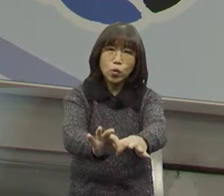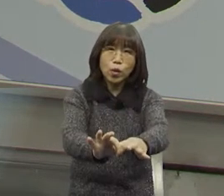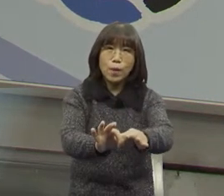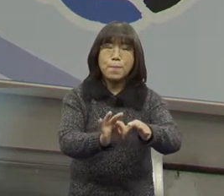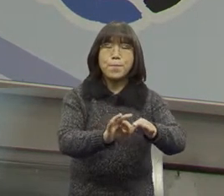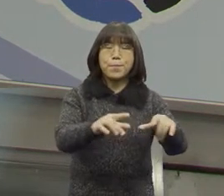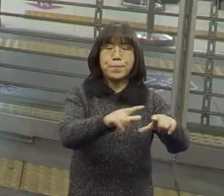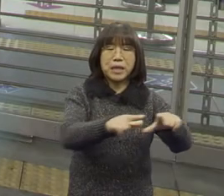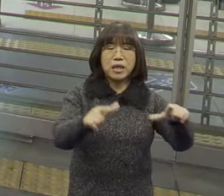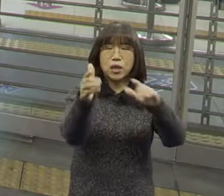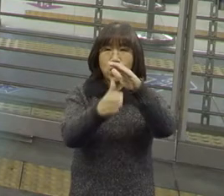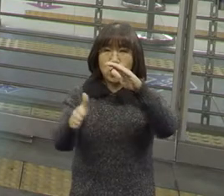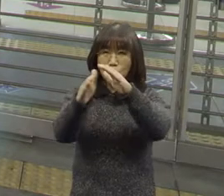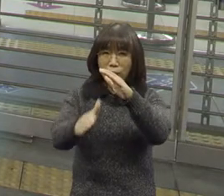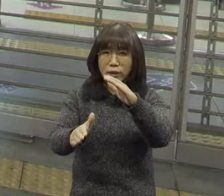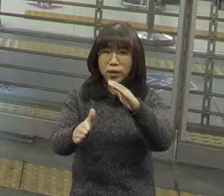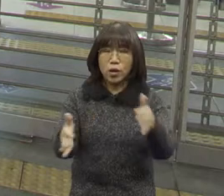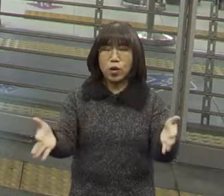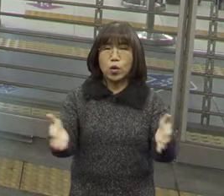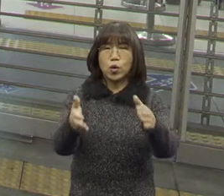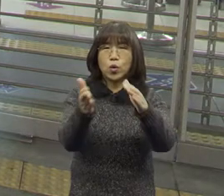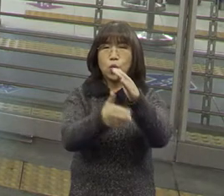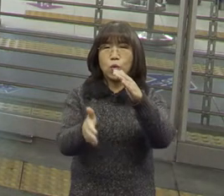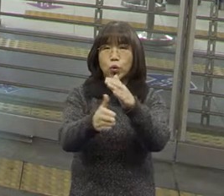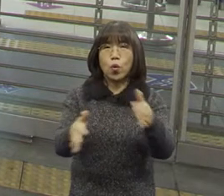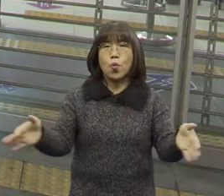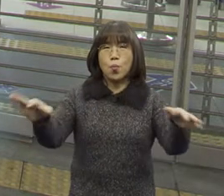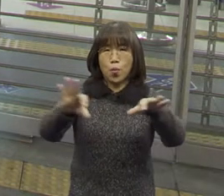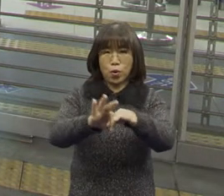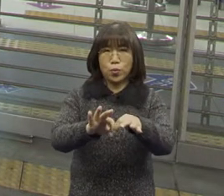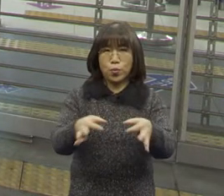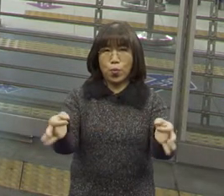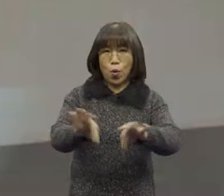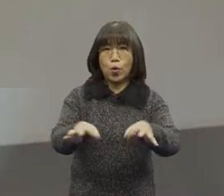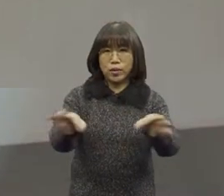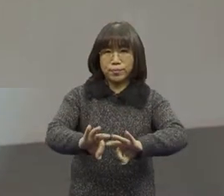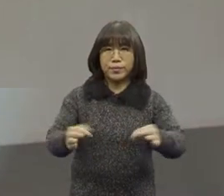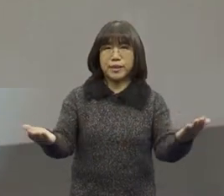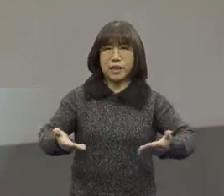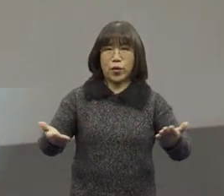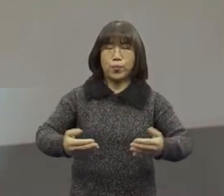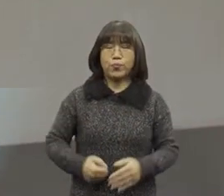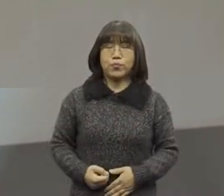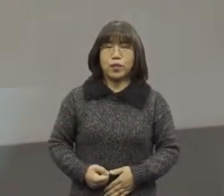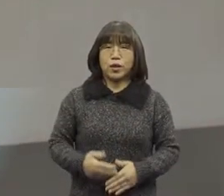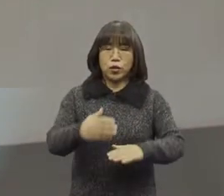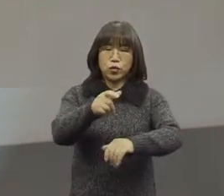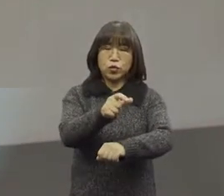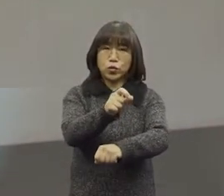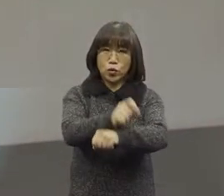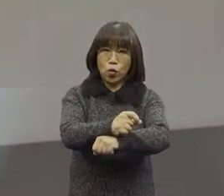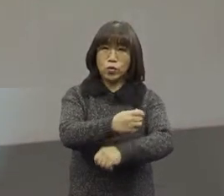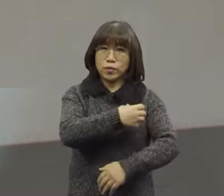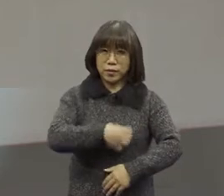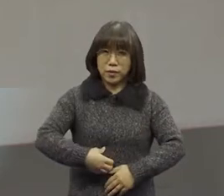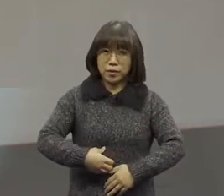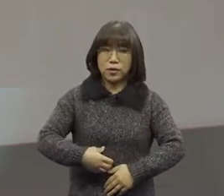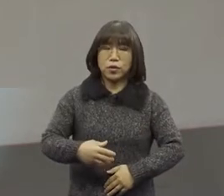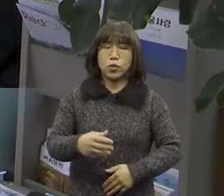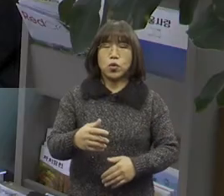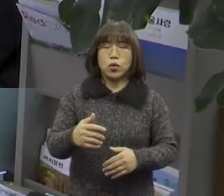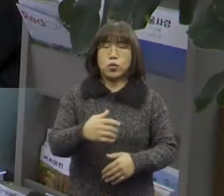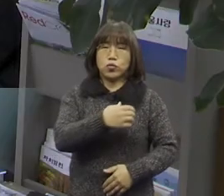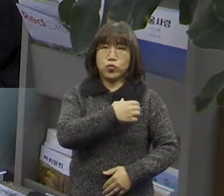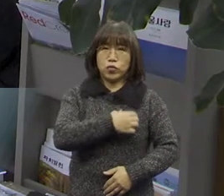있는 민관 공동협력 모금 사업입니다. 모금 기간 중에는 가까운 동 주민센터를 비롯해 구청